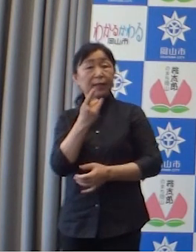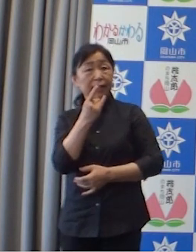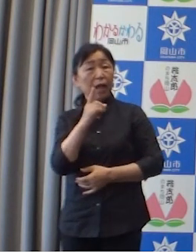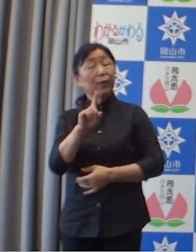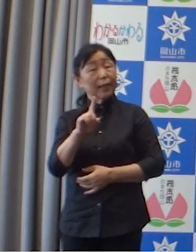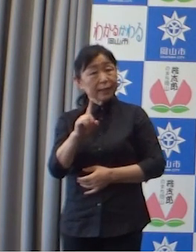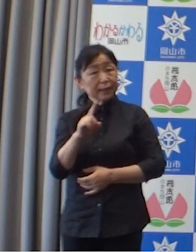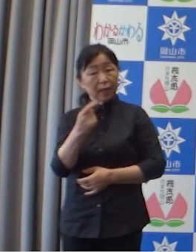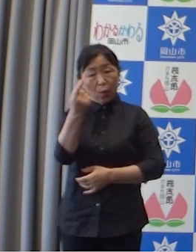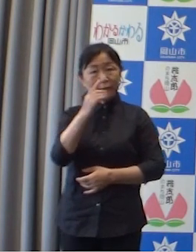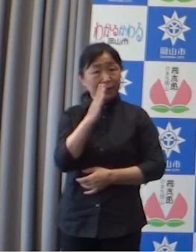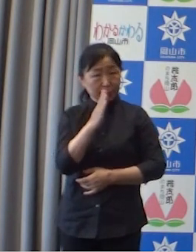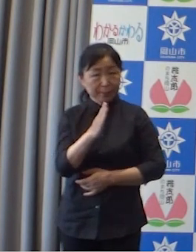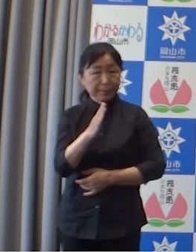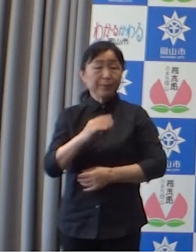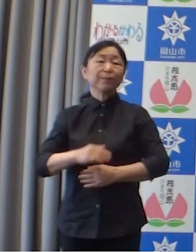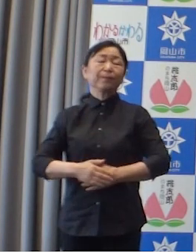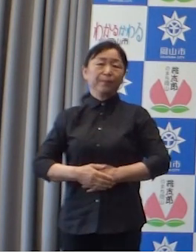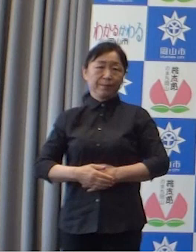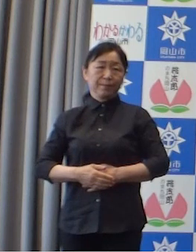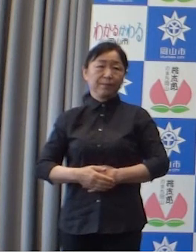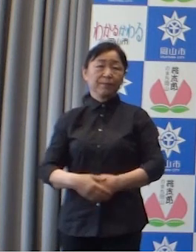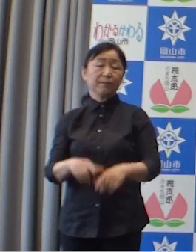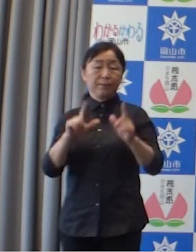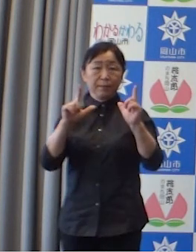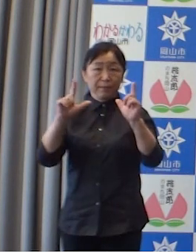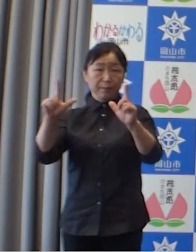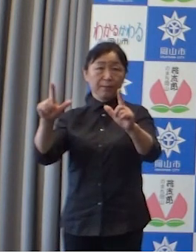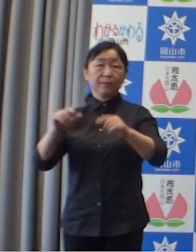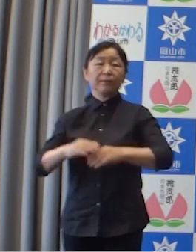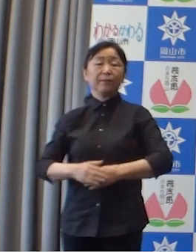のかっていうのを教えてください。 はい、